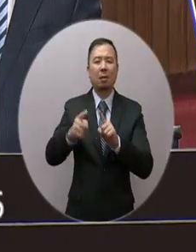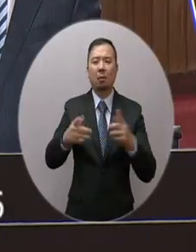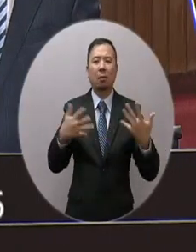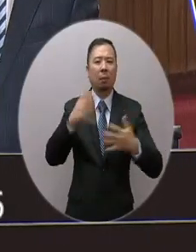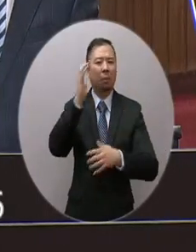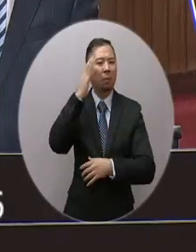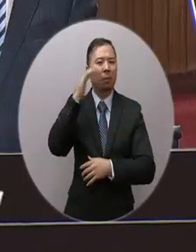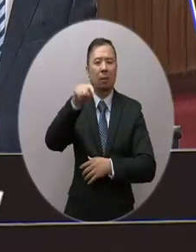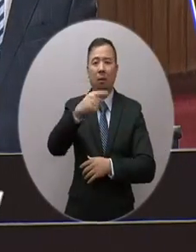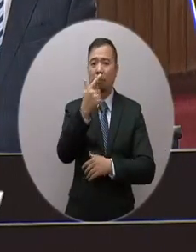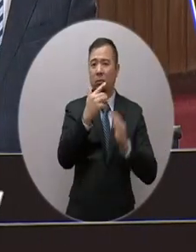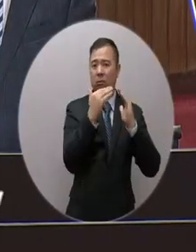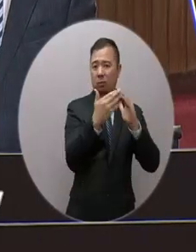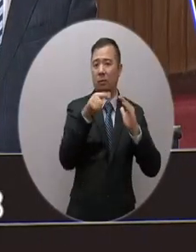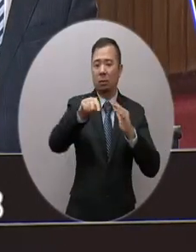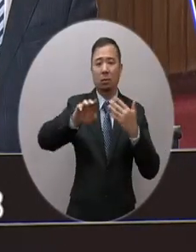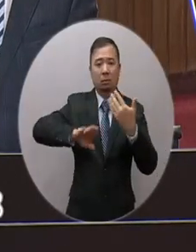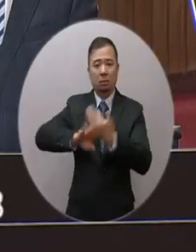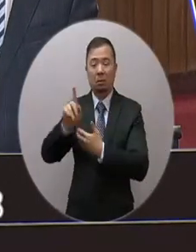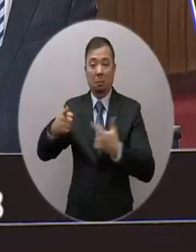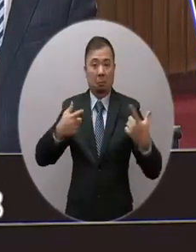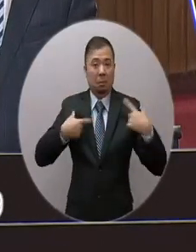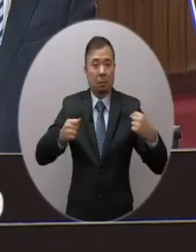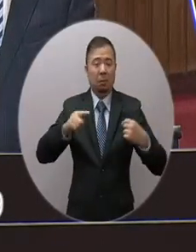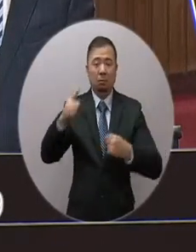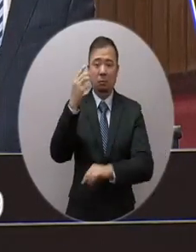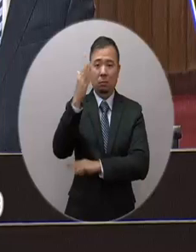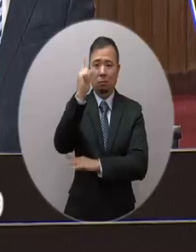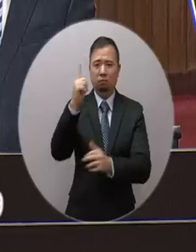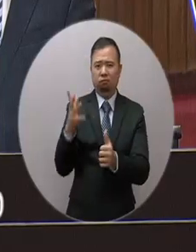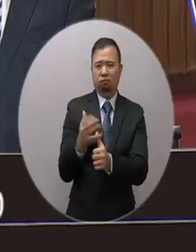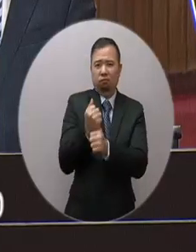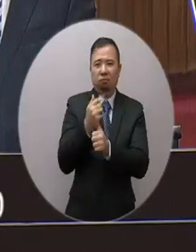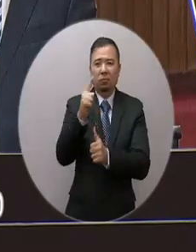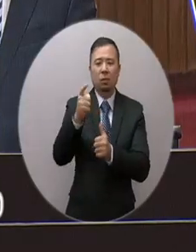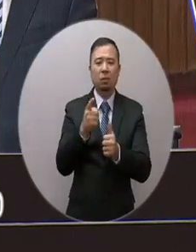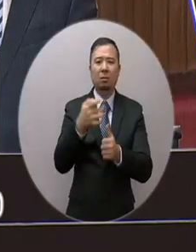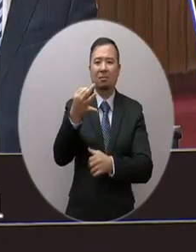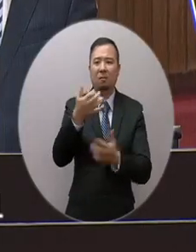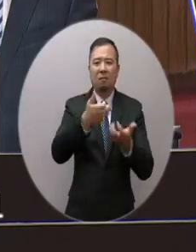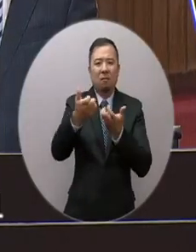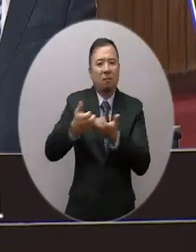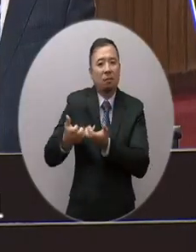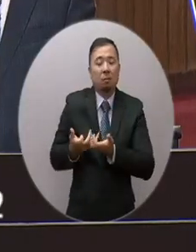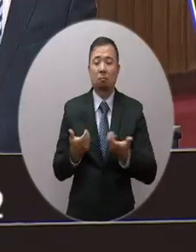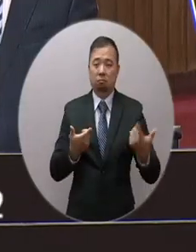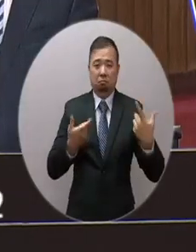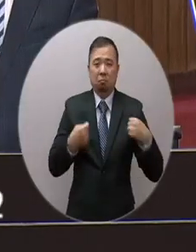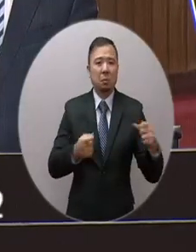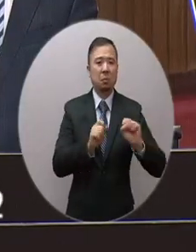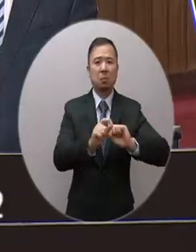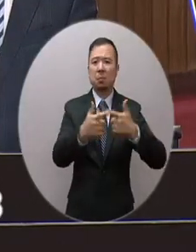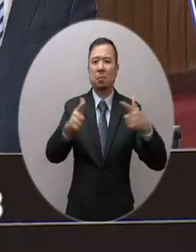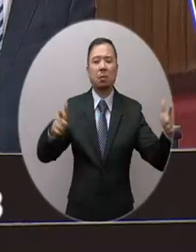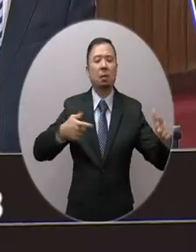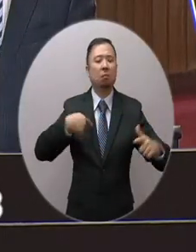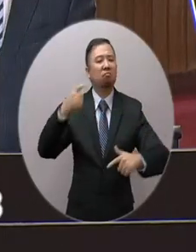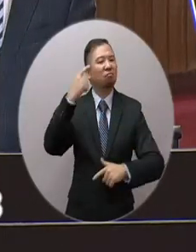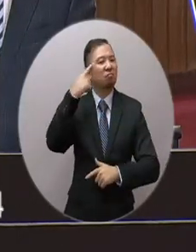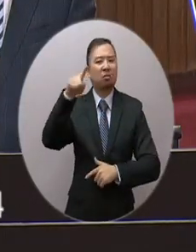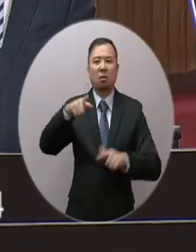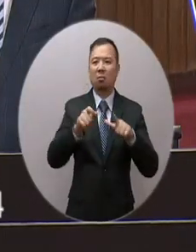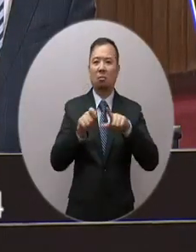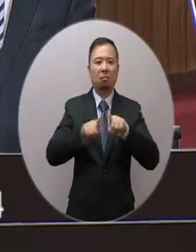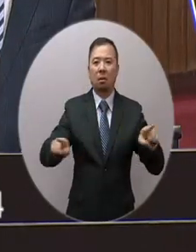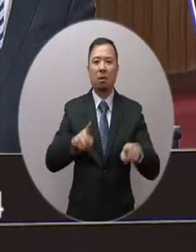六都跟非六都本身在统筹分配税款等等，这经费上当然有一个很大的一个差异性。跟我个人认为那是不公平的、啊。